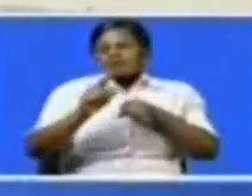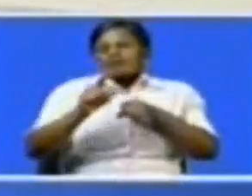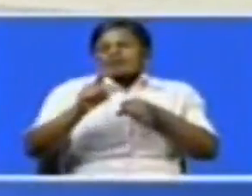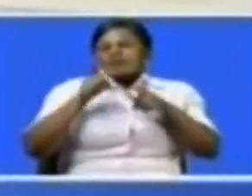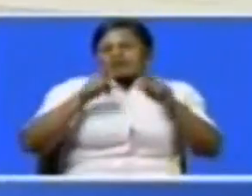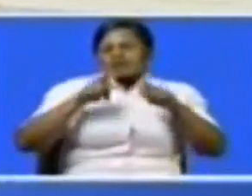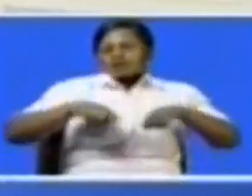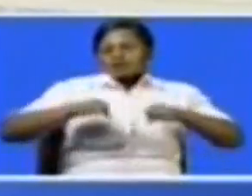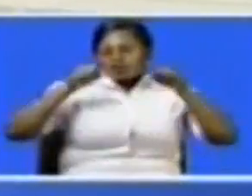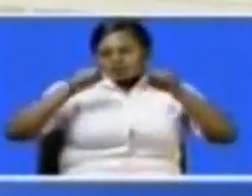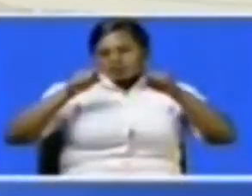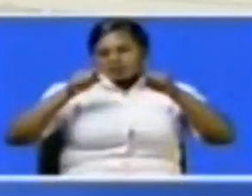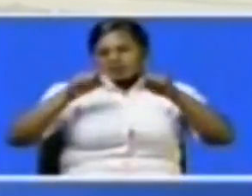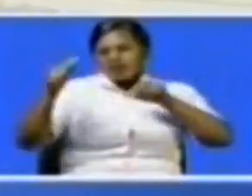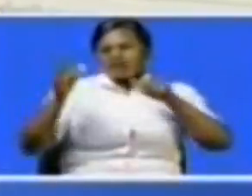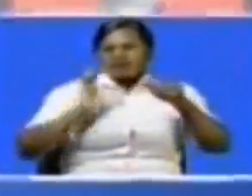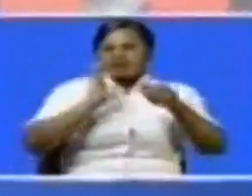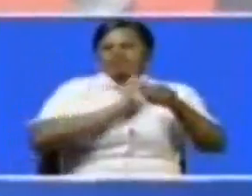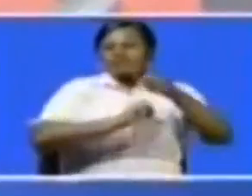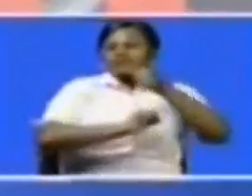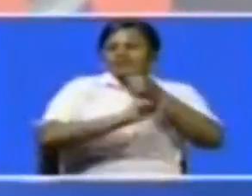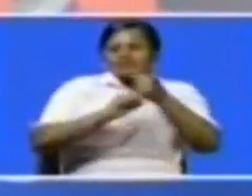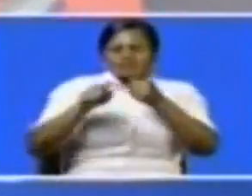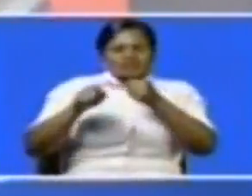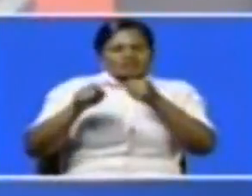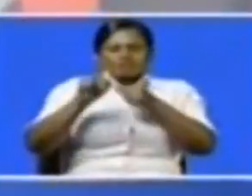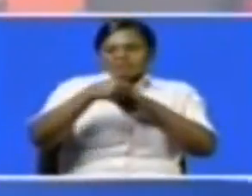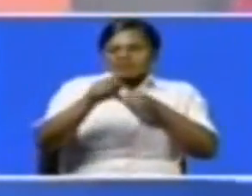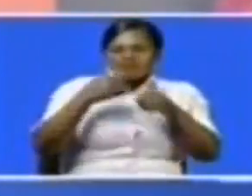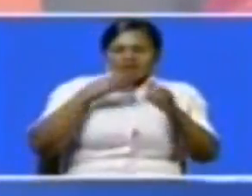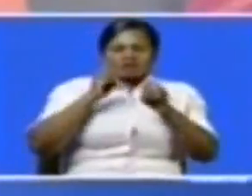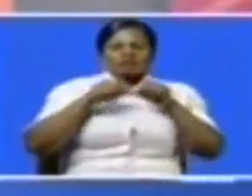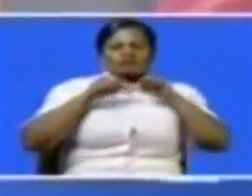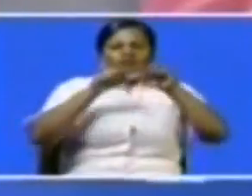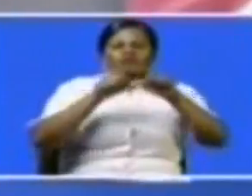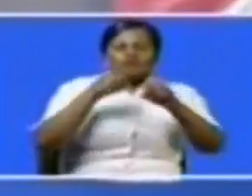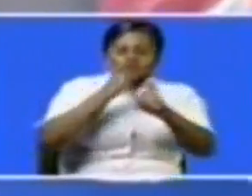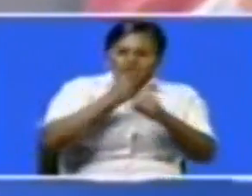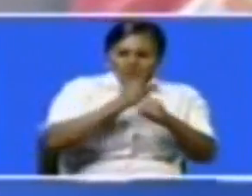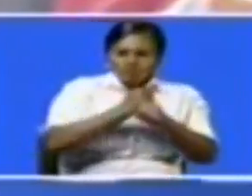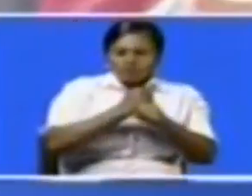ndiye kaimu mwenyekiti, makamishina wengine wameshikilia kwamba hawana hatia, hivyo basi wataendelea